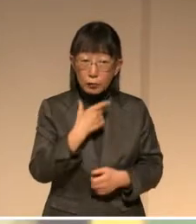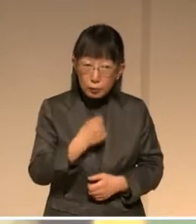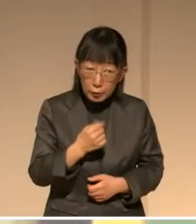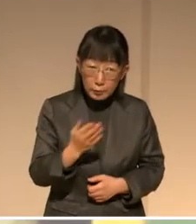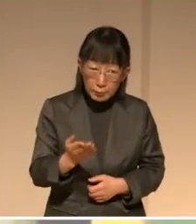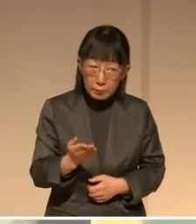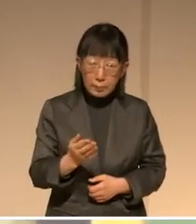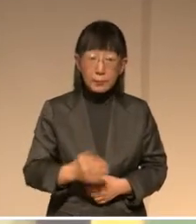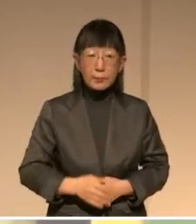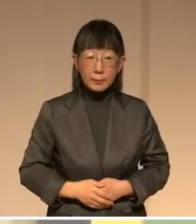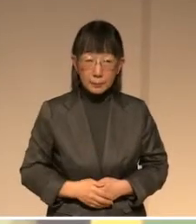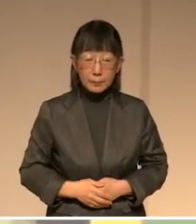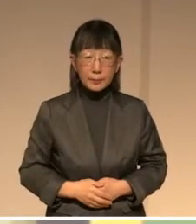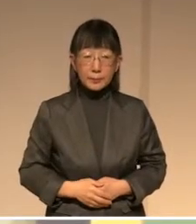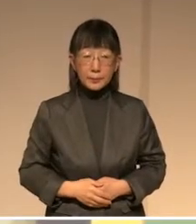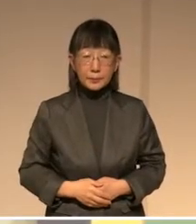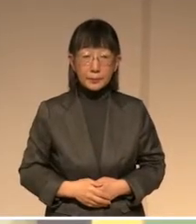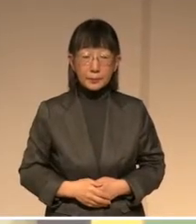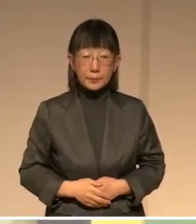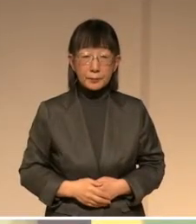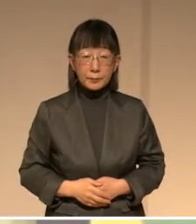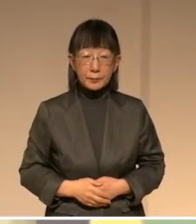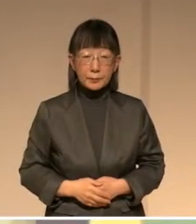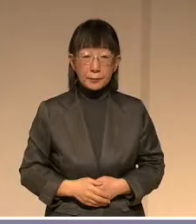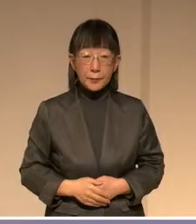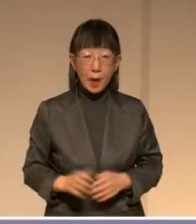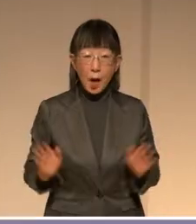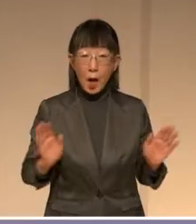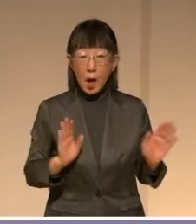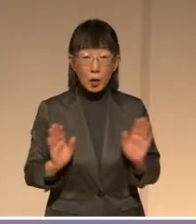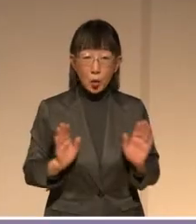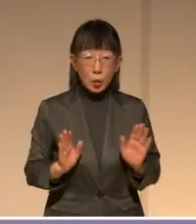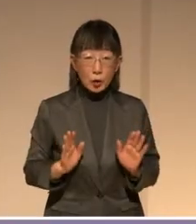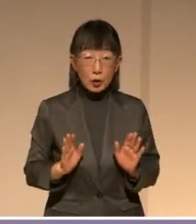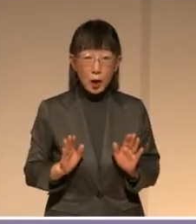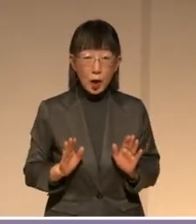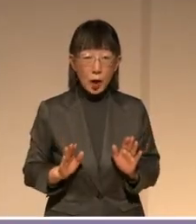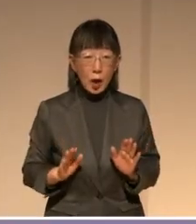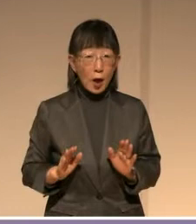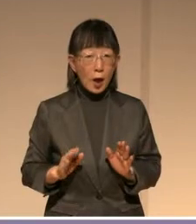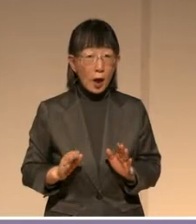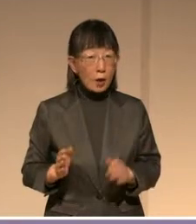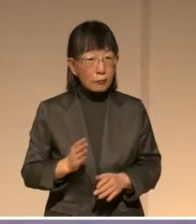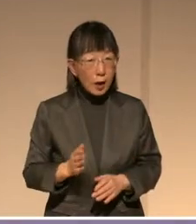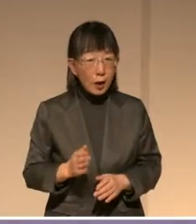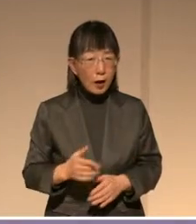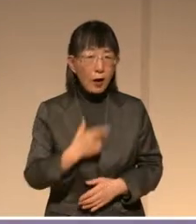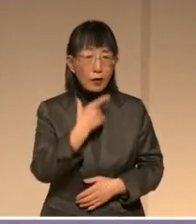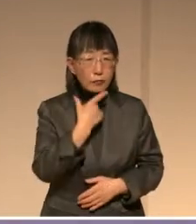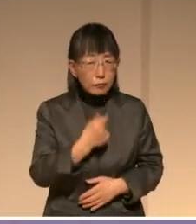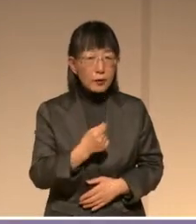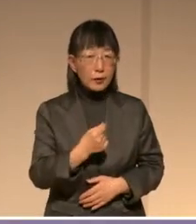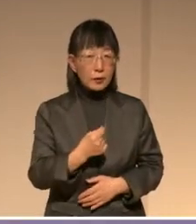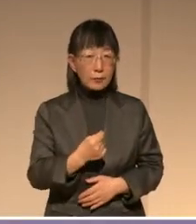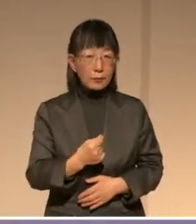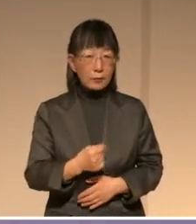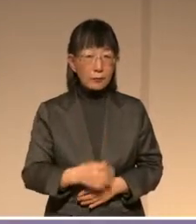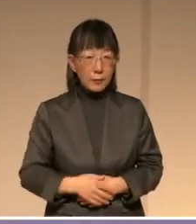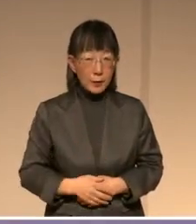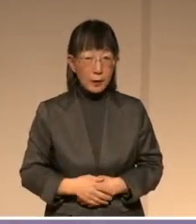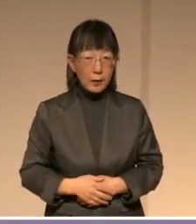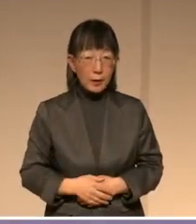ですねちっちゃいもう幼稚園ぐらいの頃から好きでを原ばっかりして